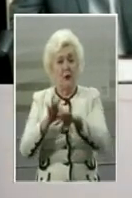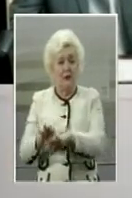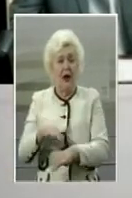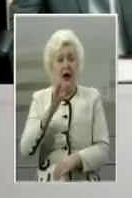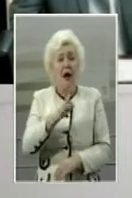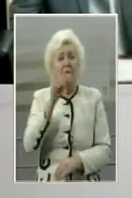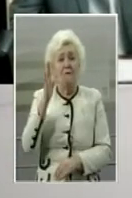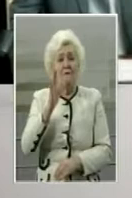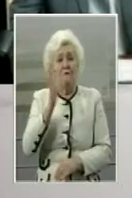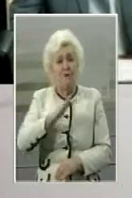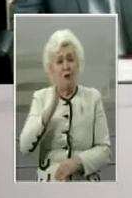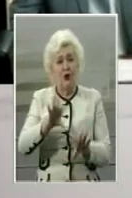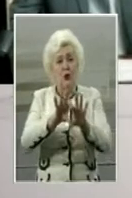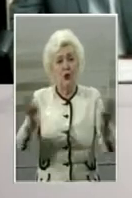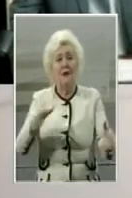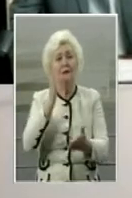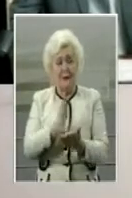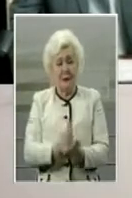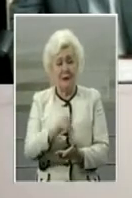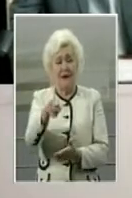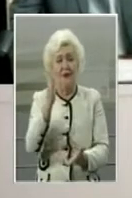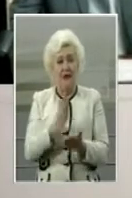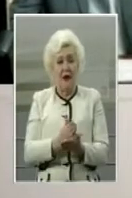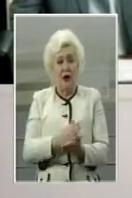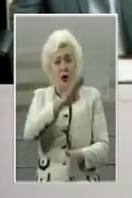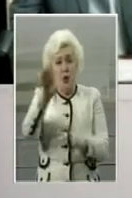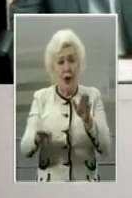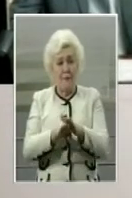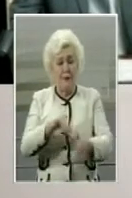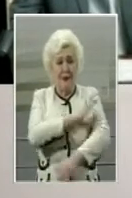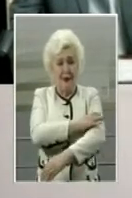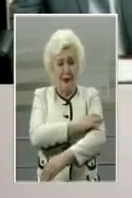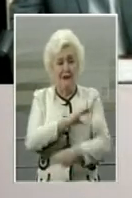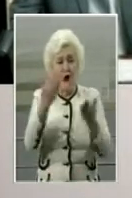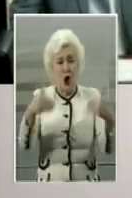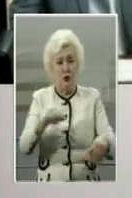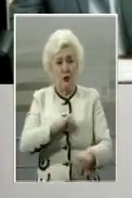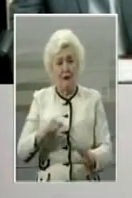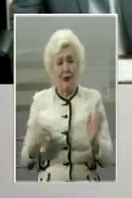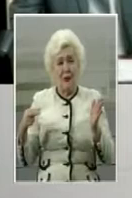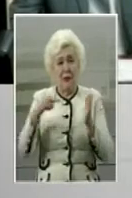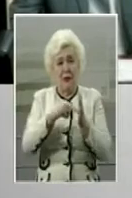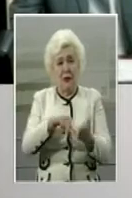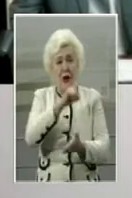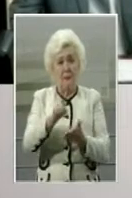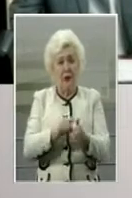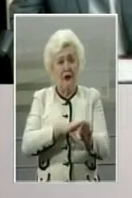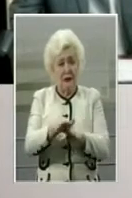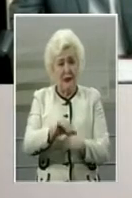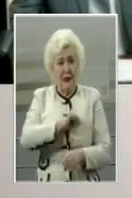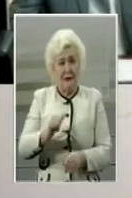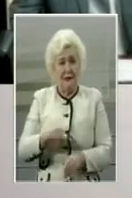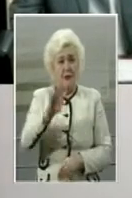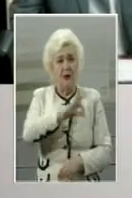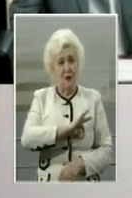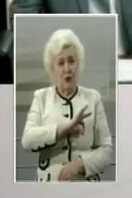Водогін цей проложений, він знаходиться під тиском. А вже саме підключення повинні здійснювати самі